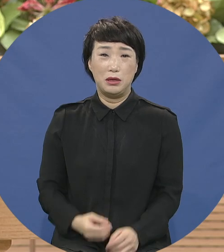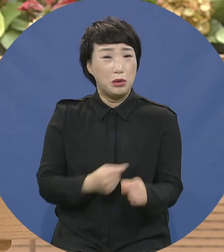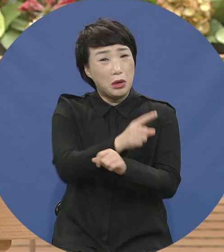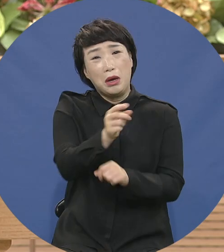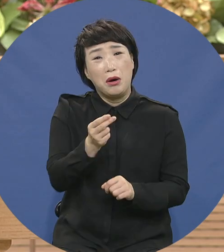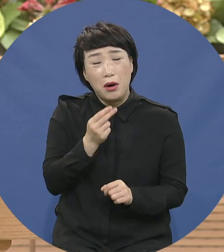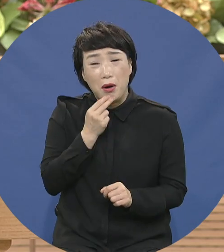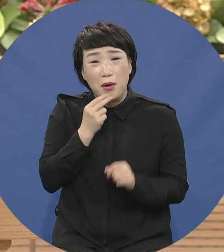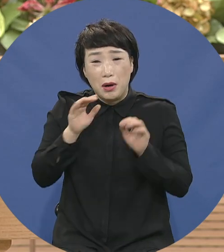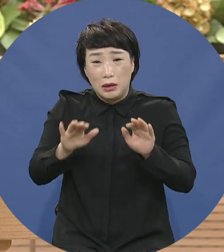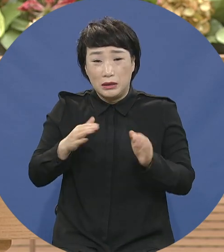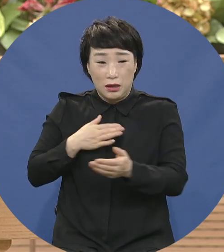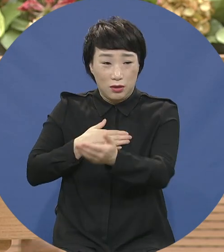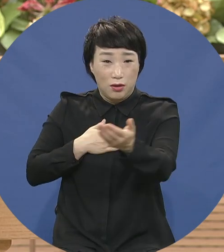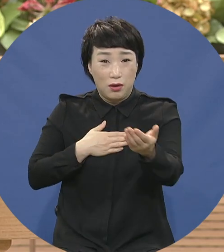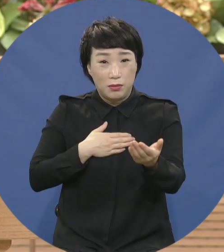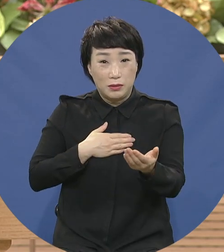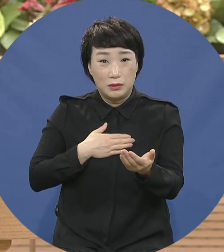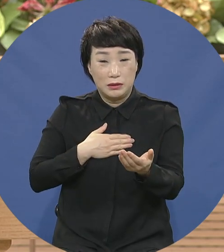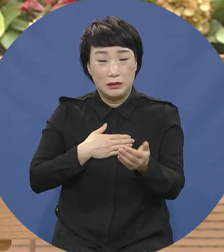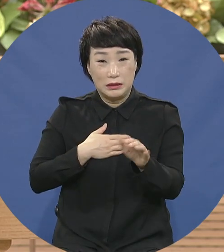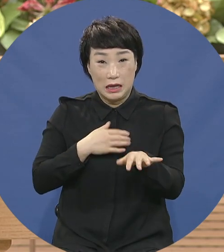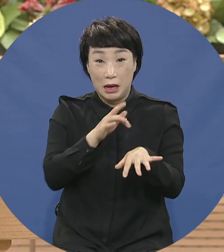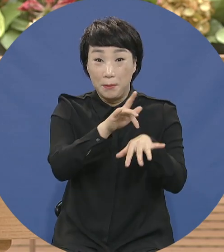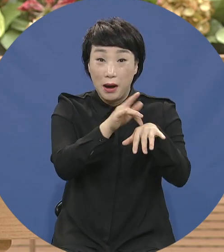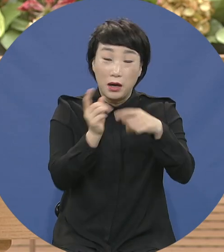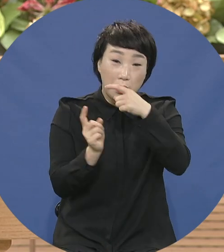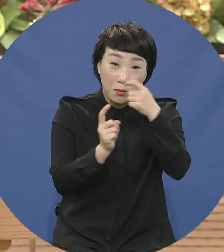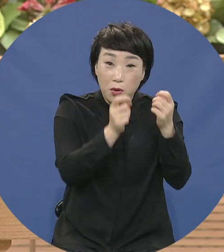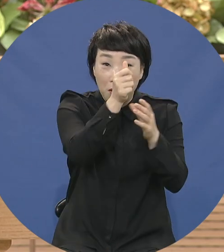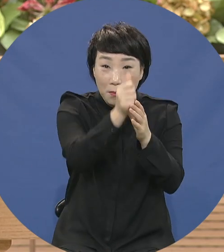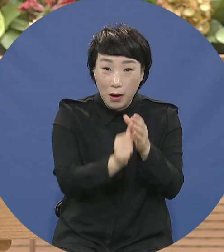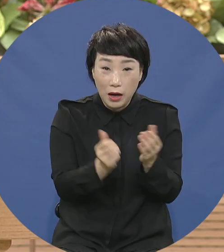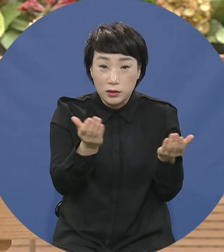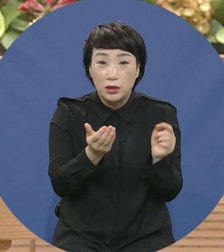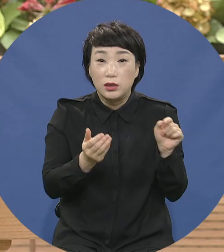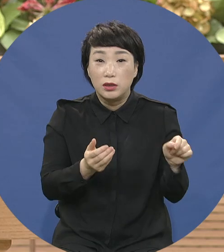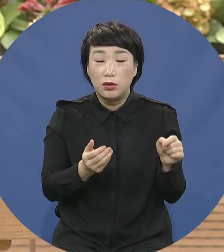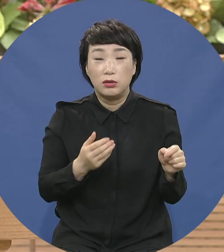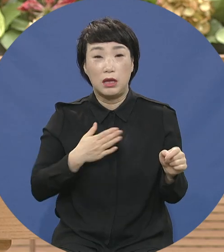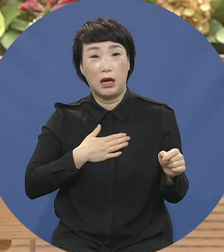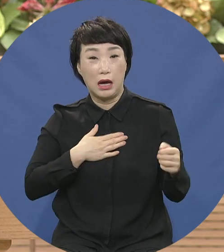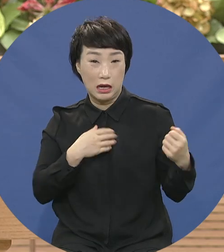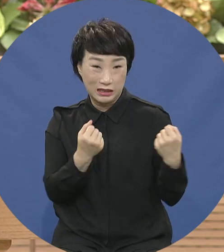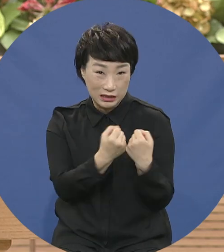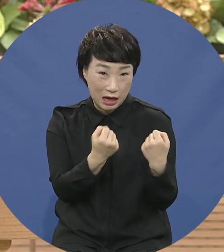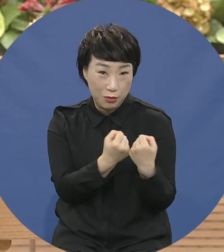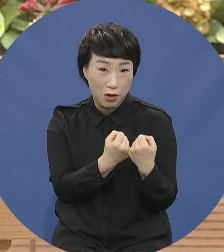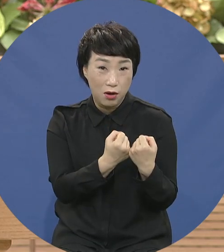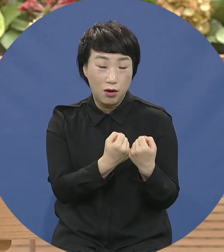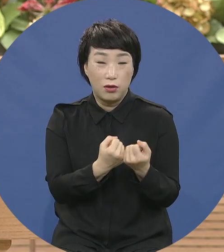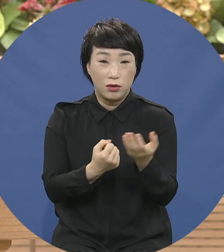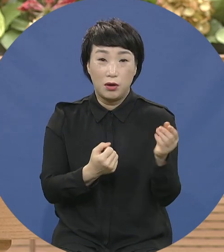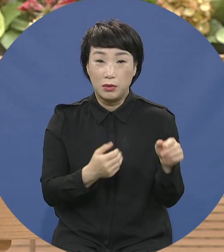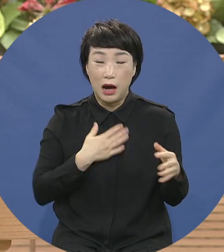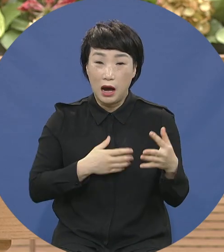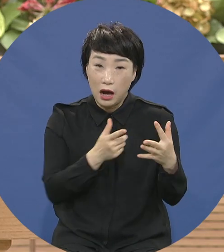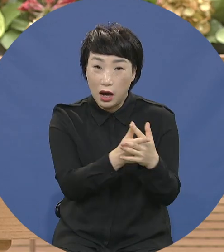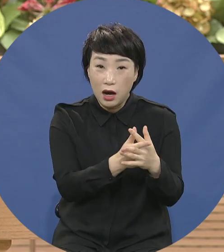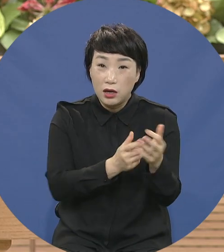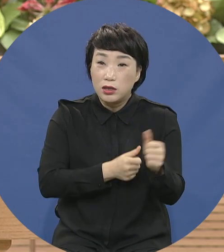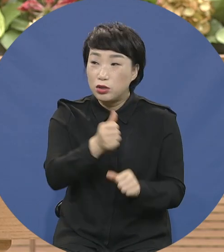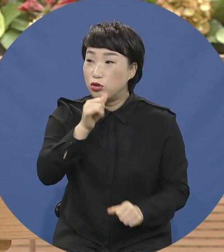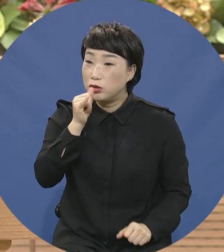근데 얼마나 마귀의 미혹이라는 무기와 대항해서 우리는